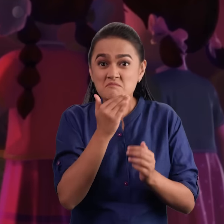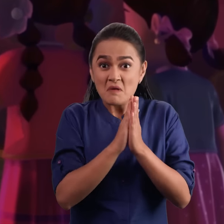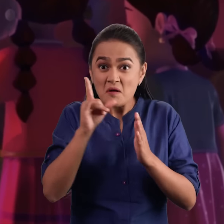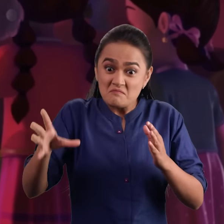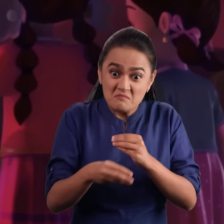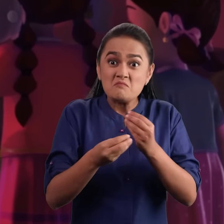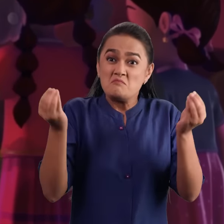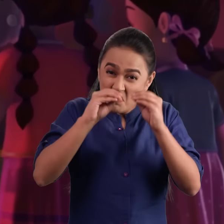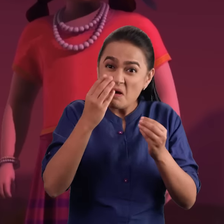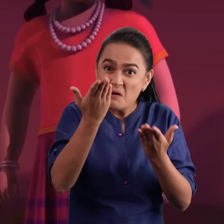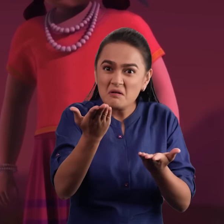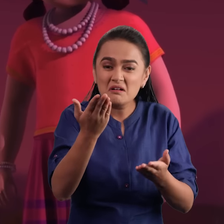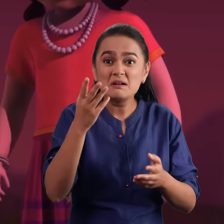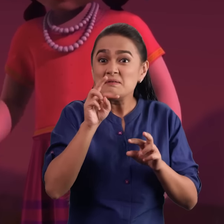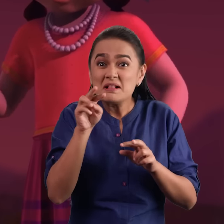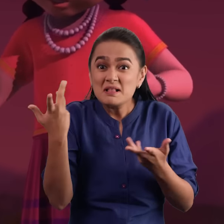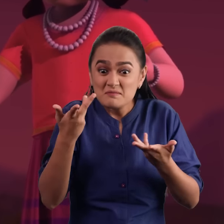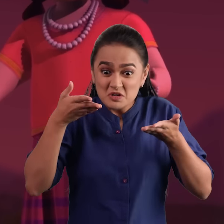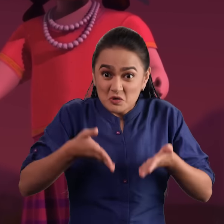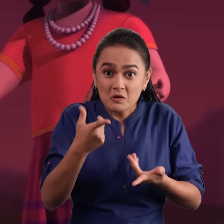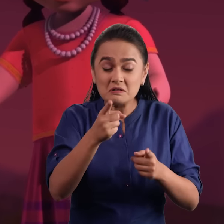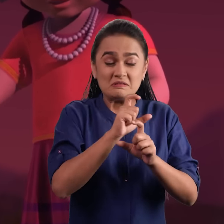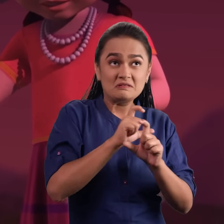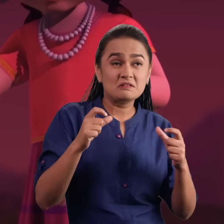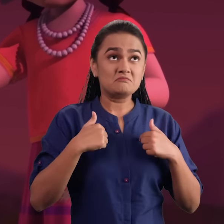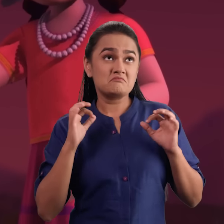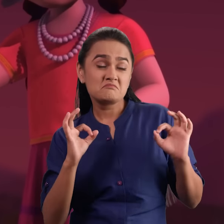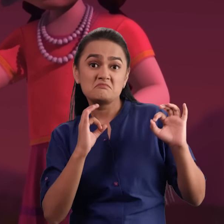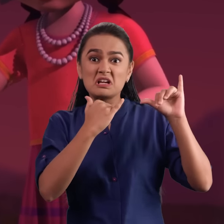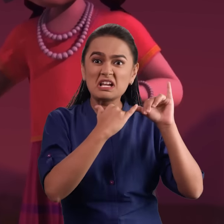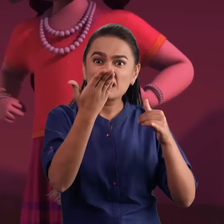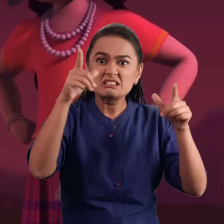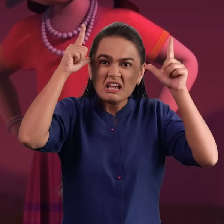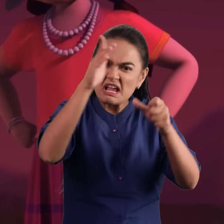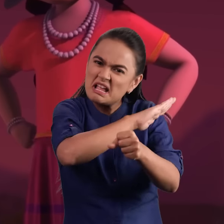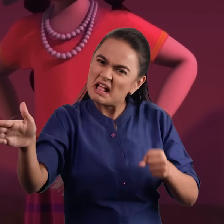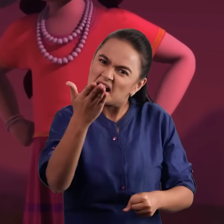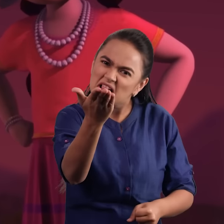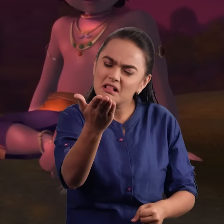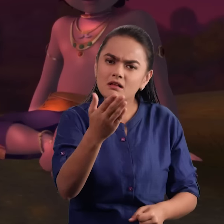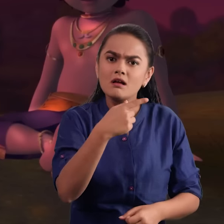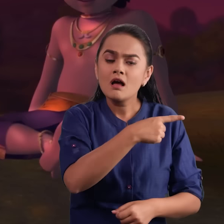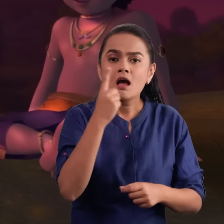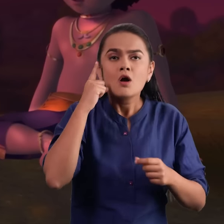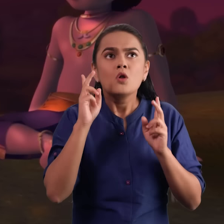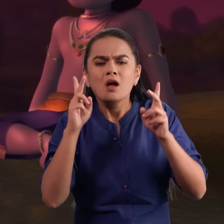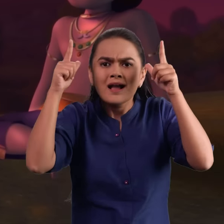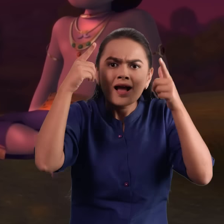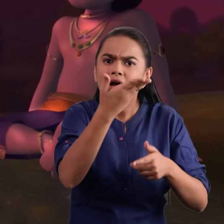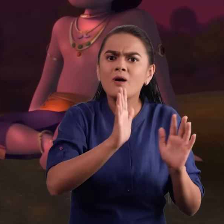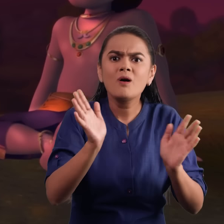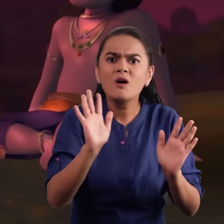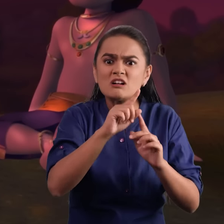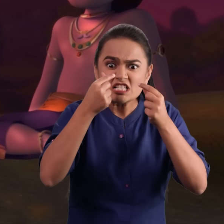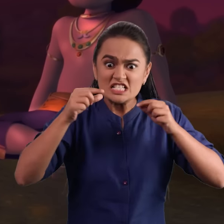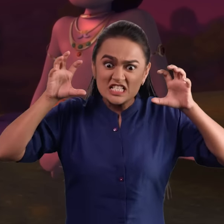की सूची में एक और पाप? तो अब हमारे सदाचारी कृष्ण ने एक सांड को भी मार डाला है। वो कोई साधारण सांड नहीं